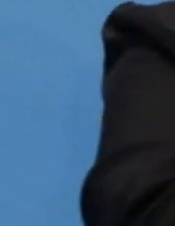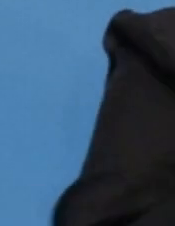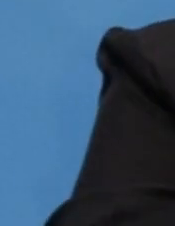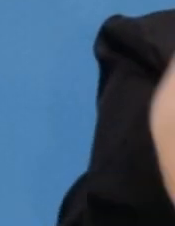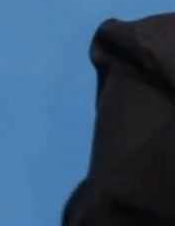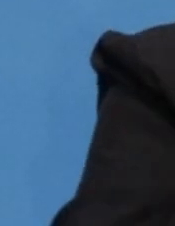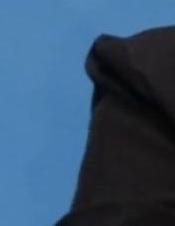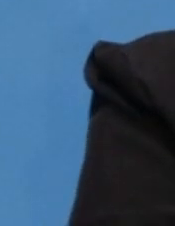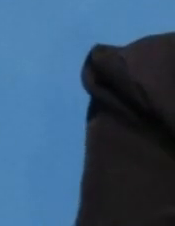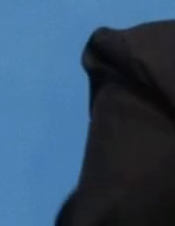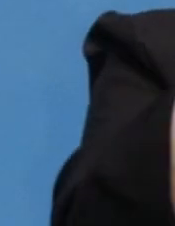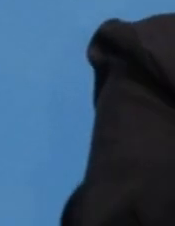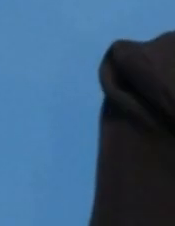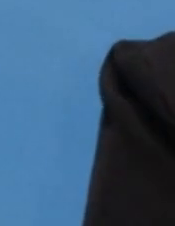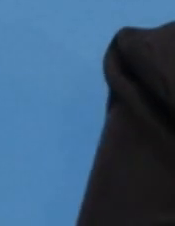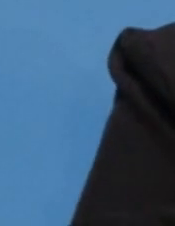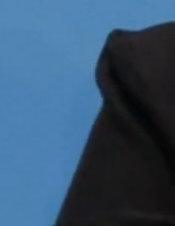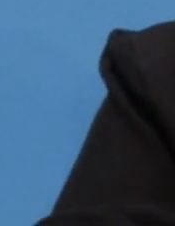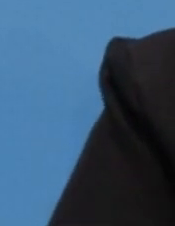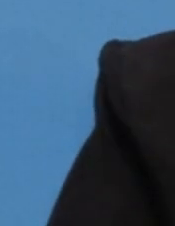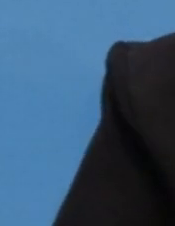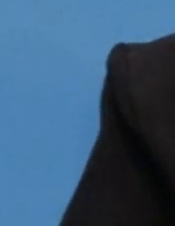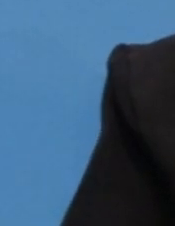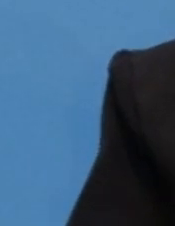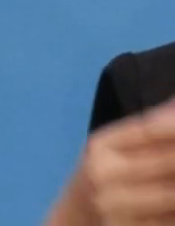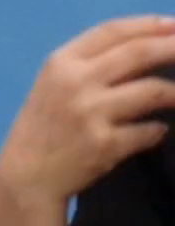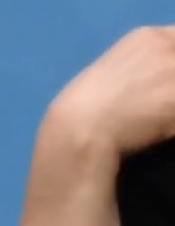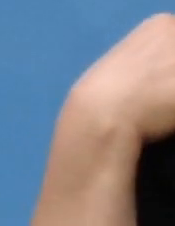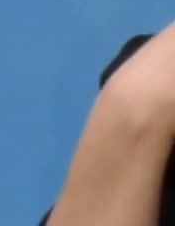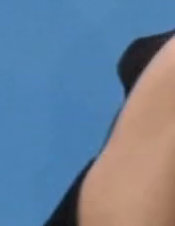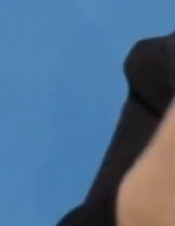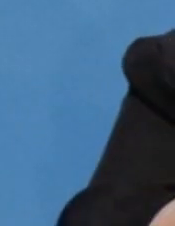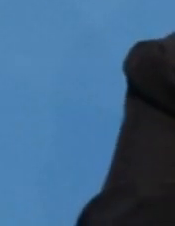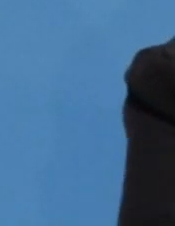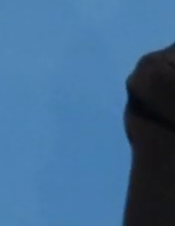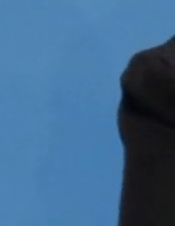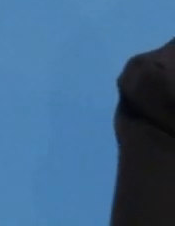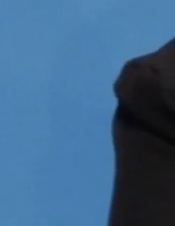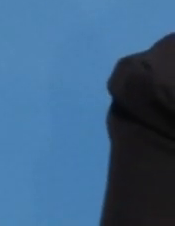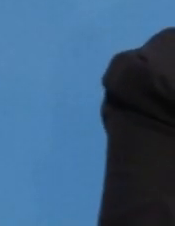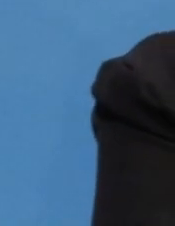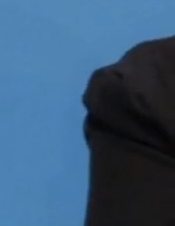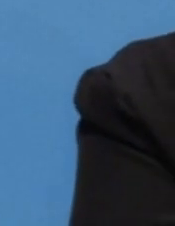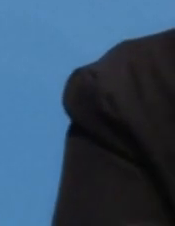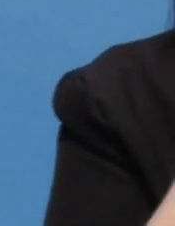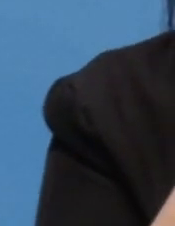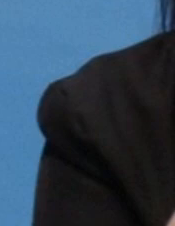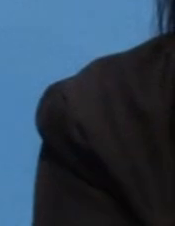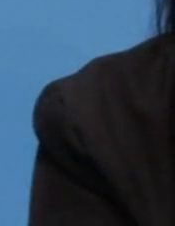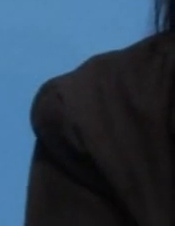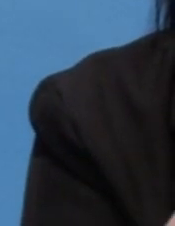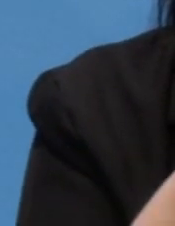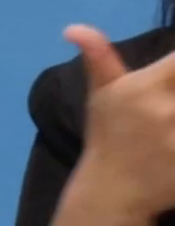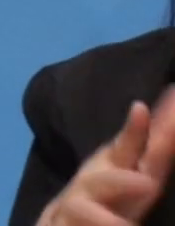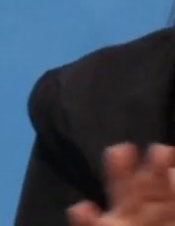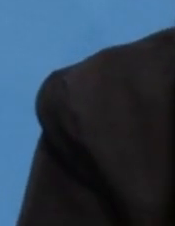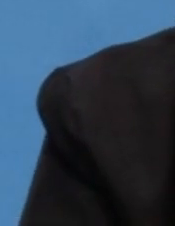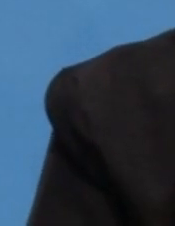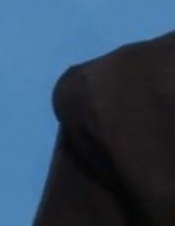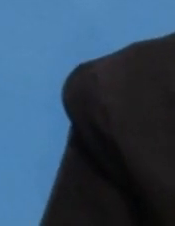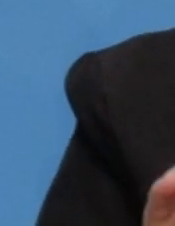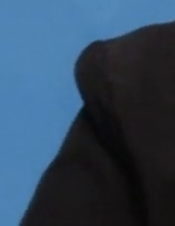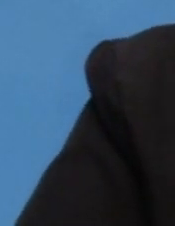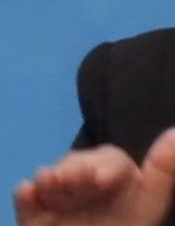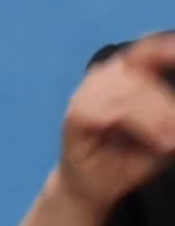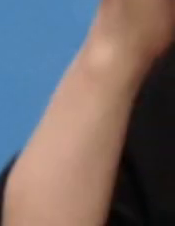있음에도 문제를 해결해야 할 교육부는 해결할 능력이 없는 건지 아니면